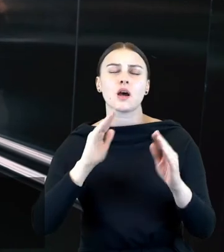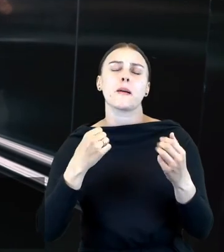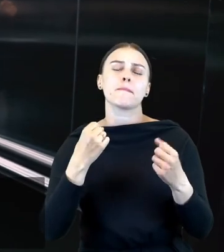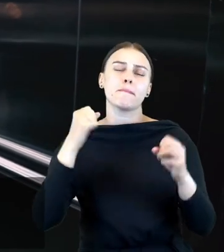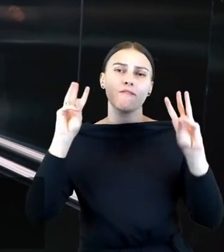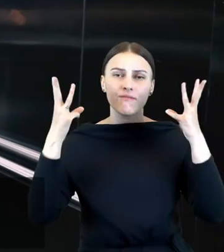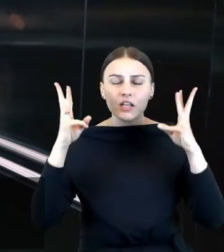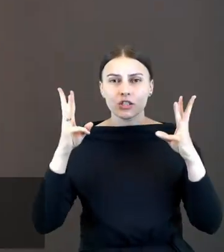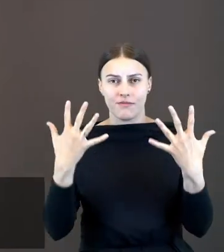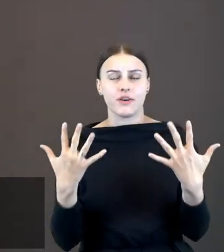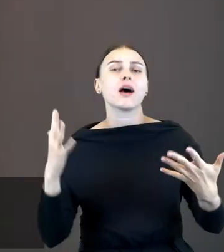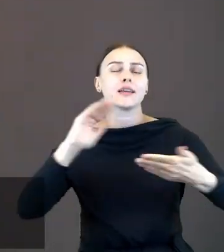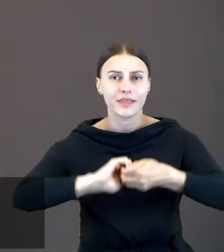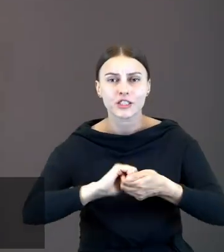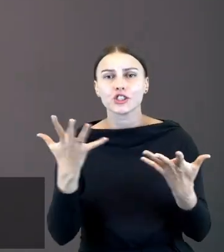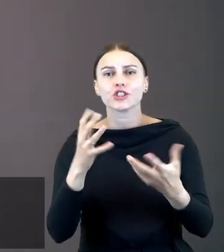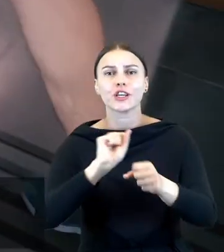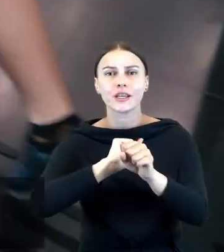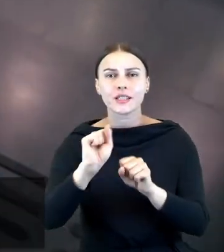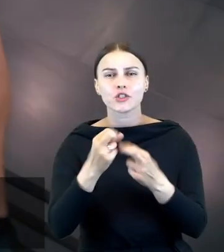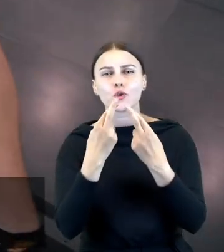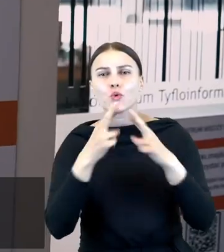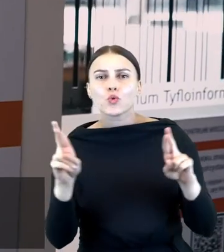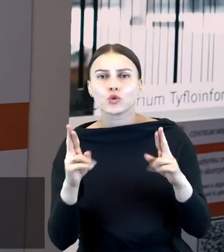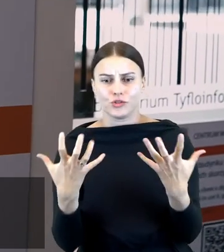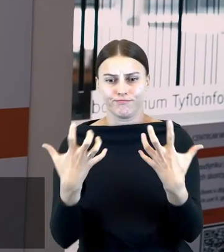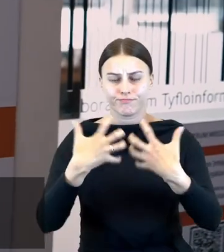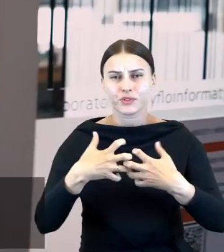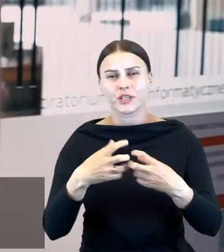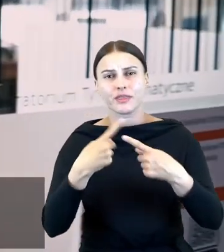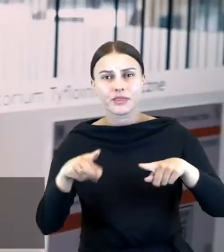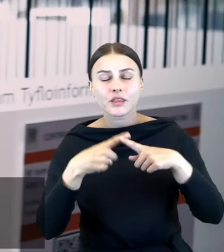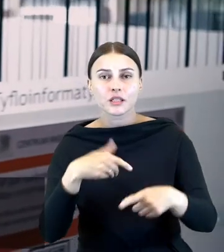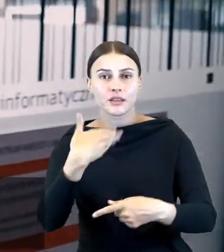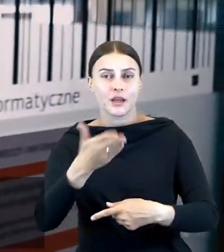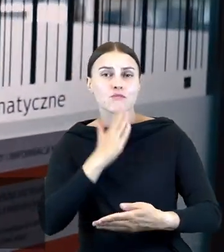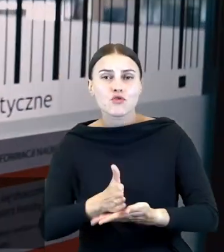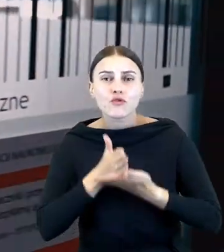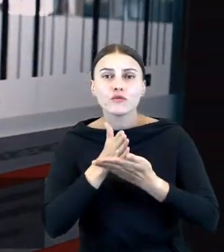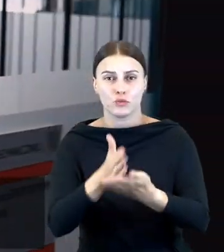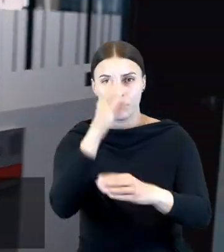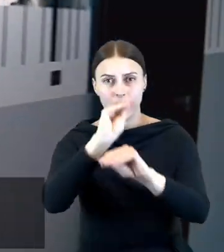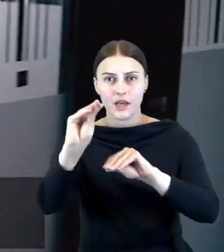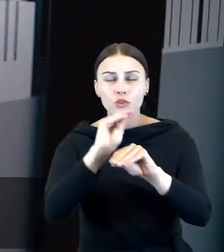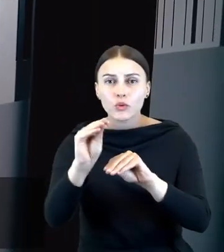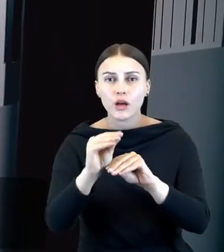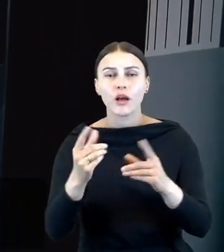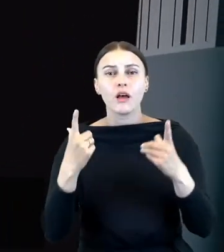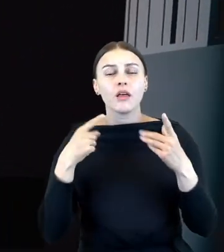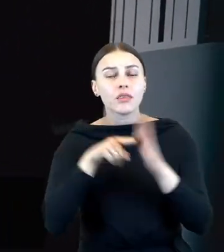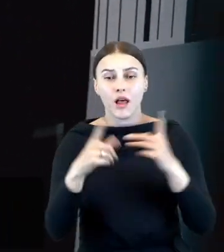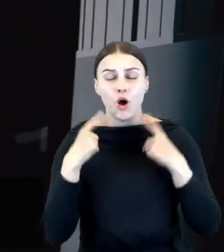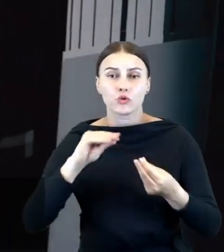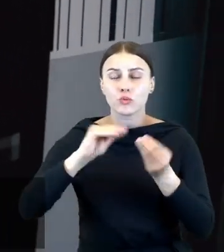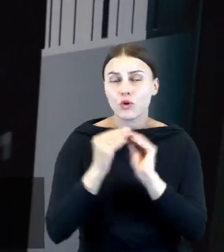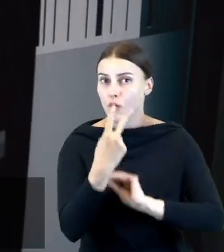pracowni integracyjnej, gdzie znajdują się różnego rodzaju urządzenia technologiczne wspomagające edukację osób